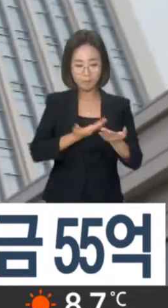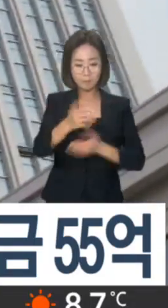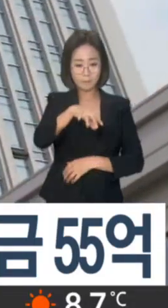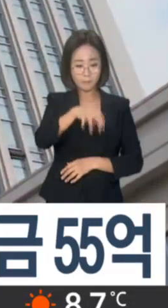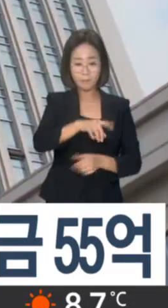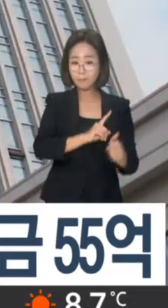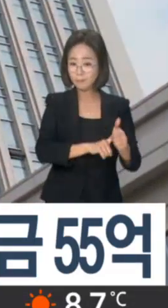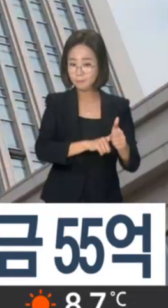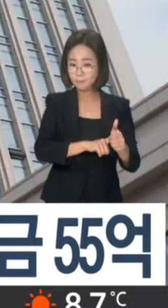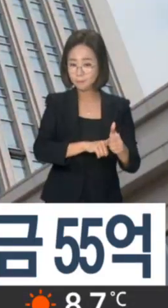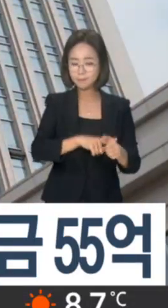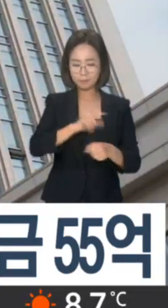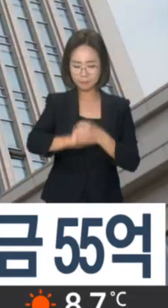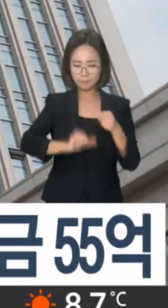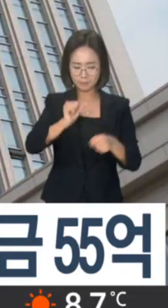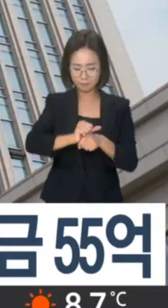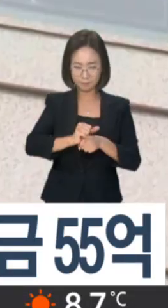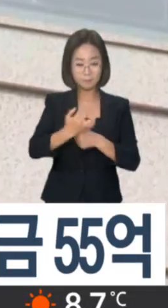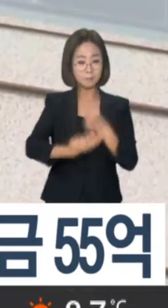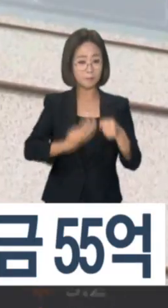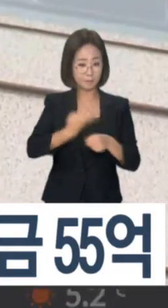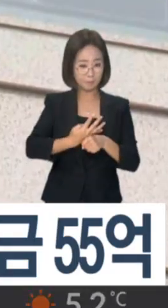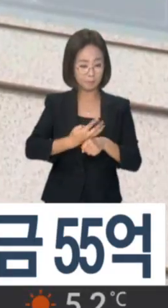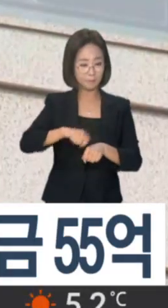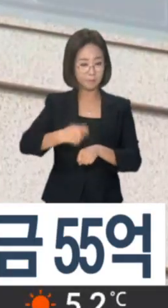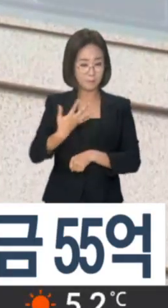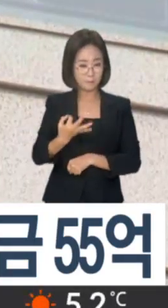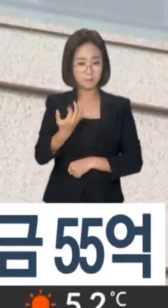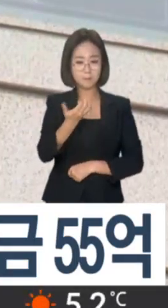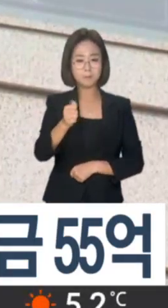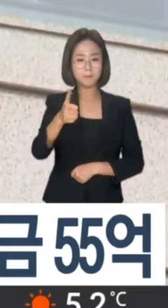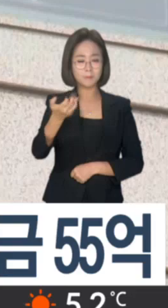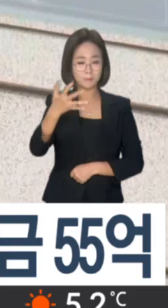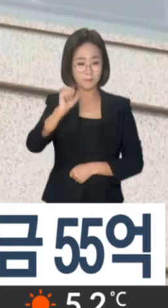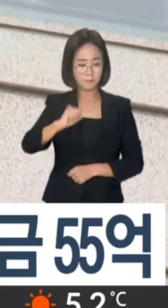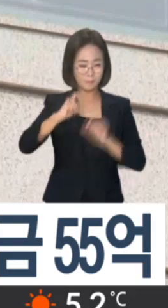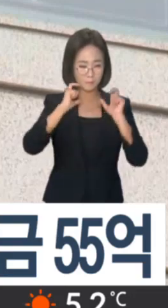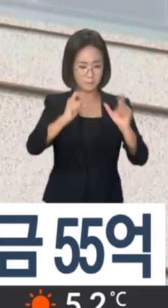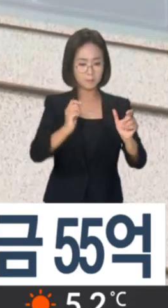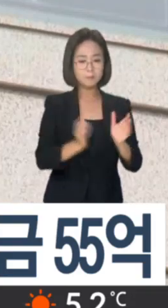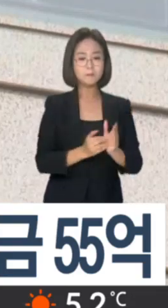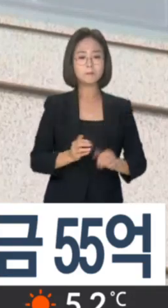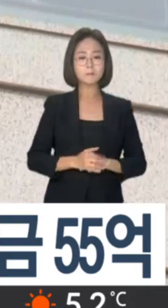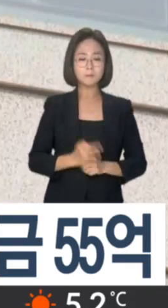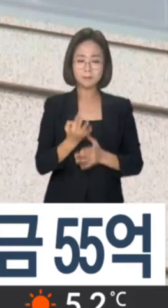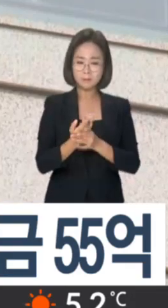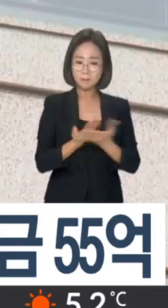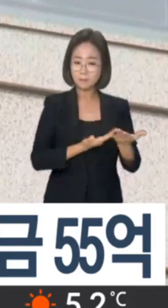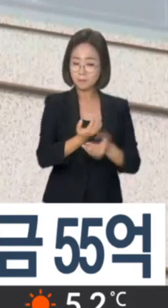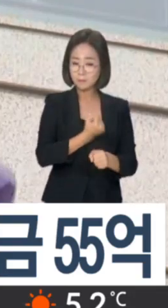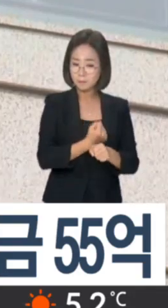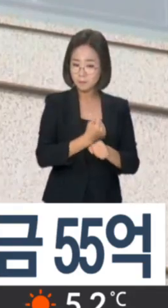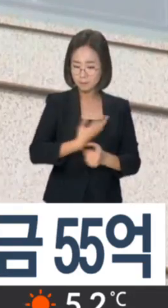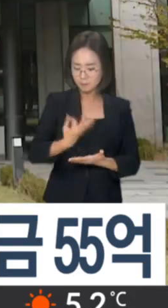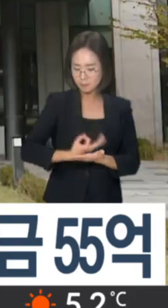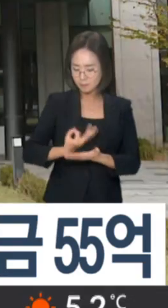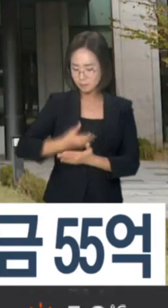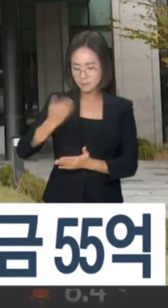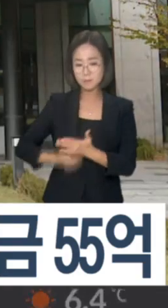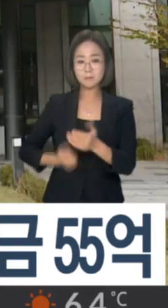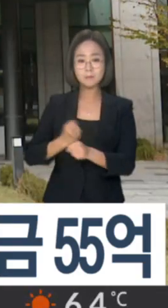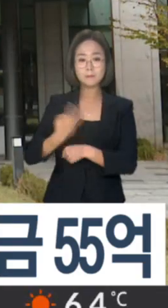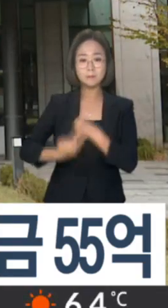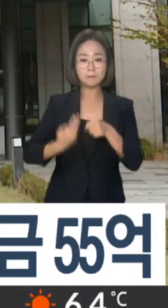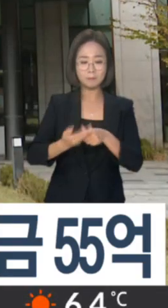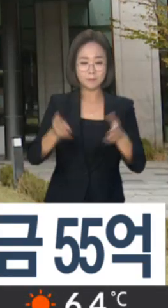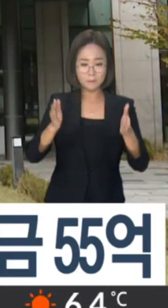A씨에게 징역 4년과 벌금 55억 원을 선고했습니다. A씨는 현금 거래를 통해 매출액을 누락해